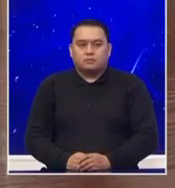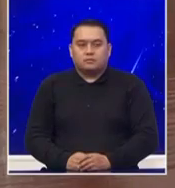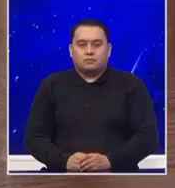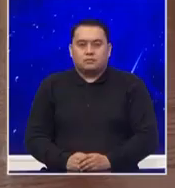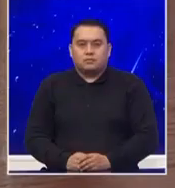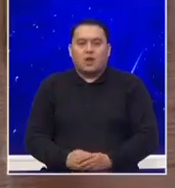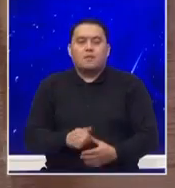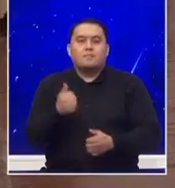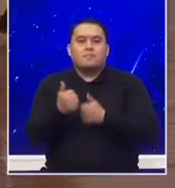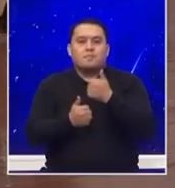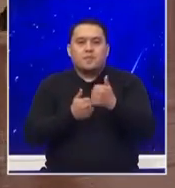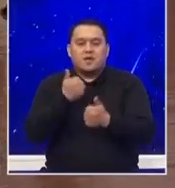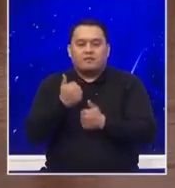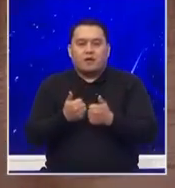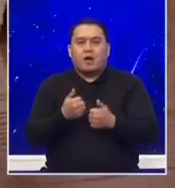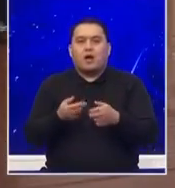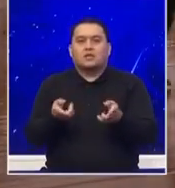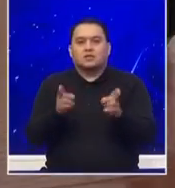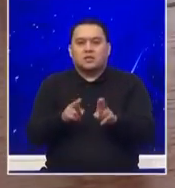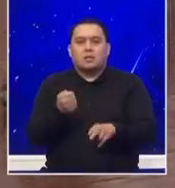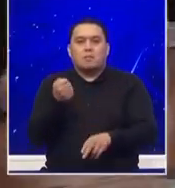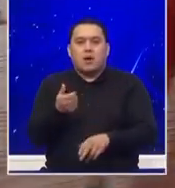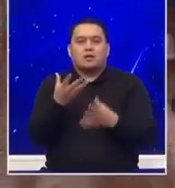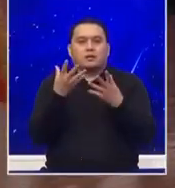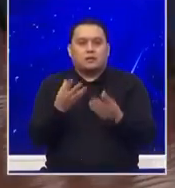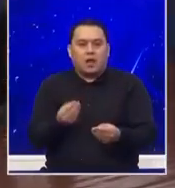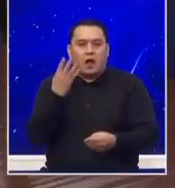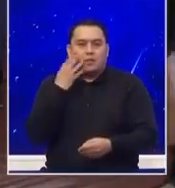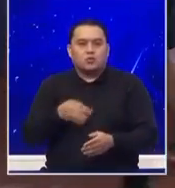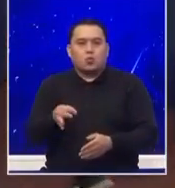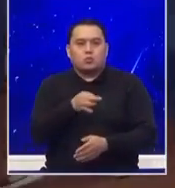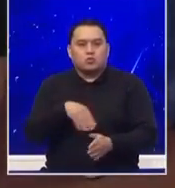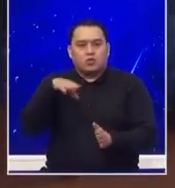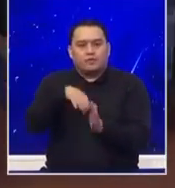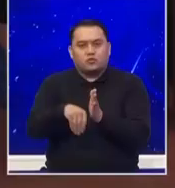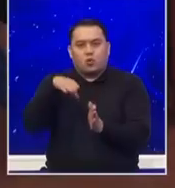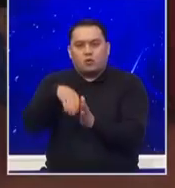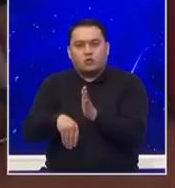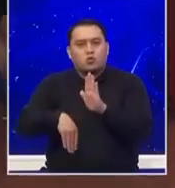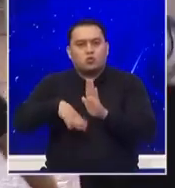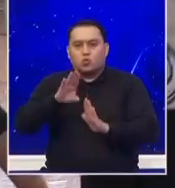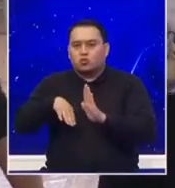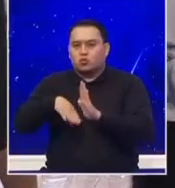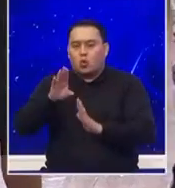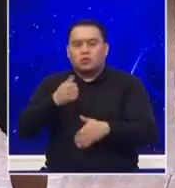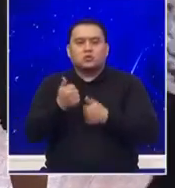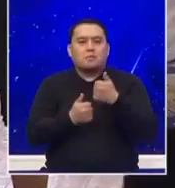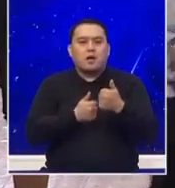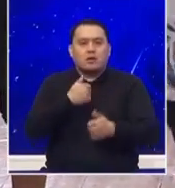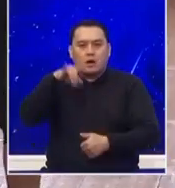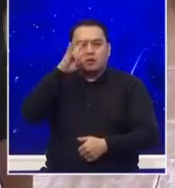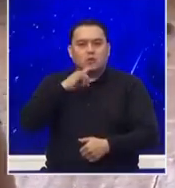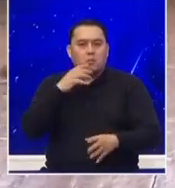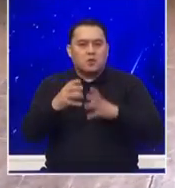До первенства страны остались считанные дни. В сборную Алматинской области вошли лучшие боксеры региона. Среди них победители чемпионатов Казахстана